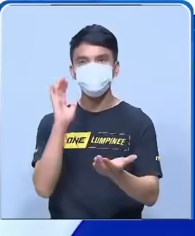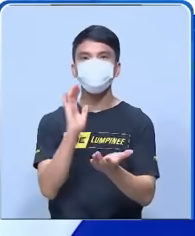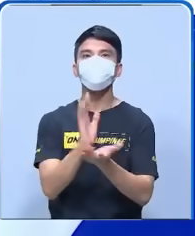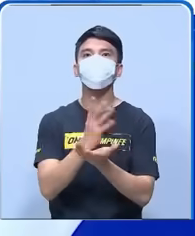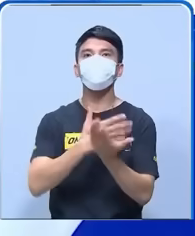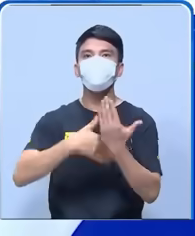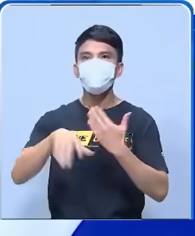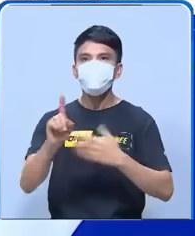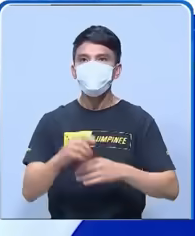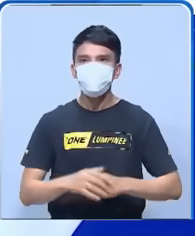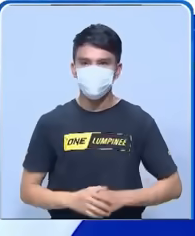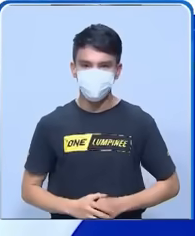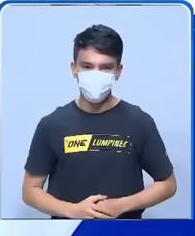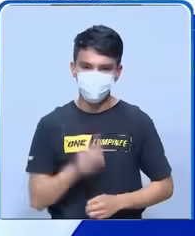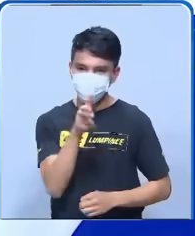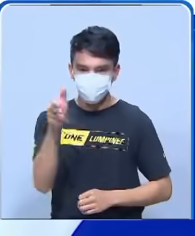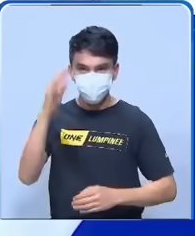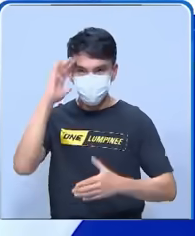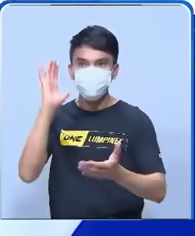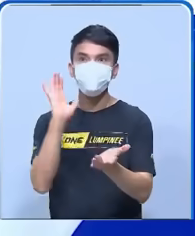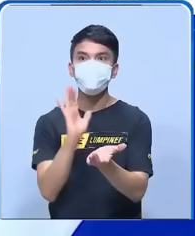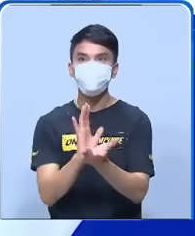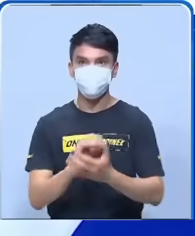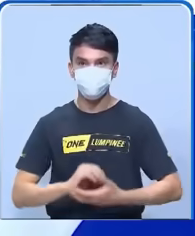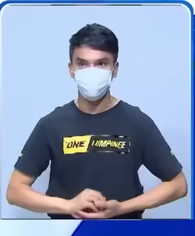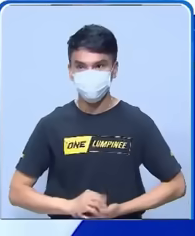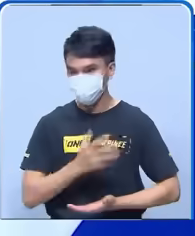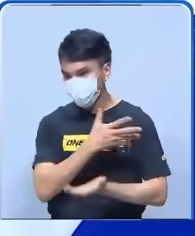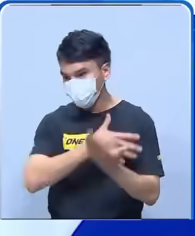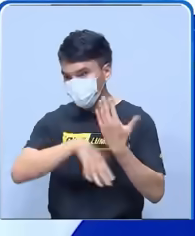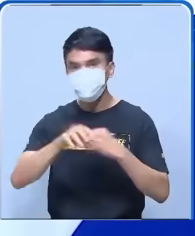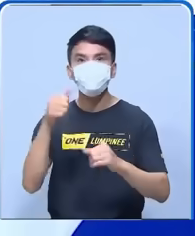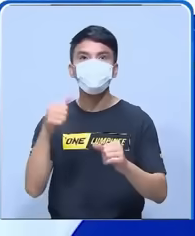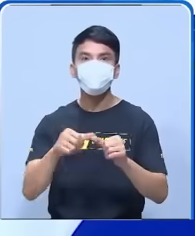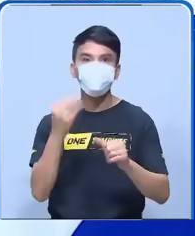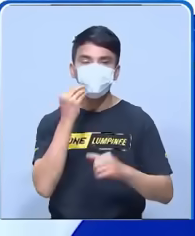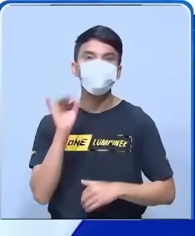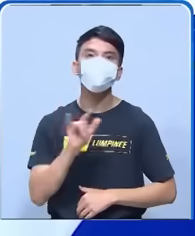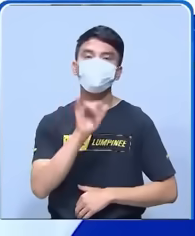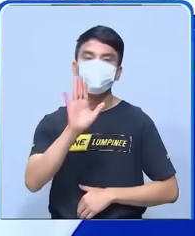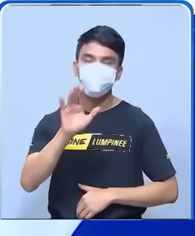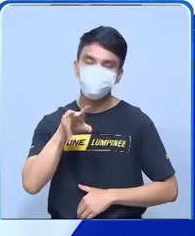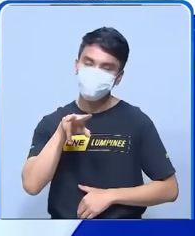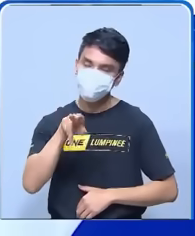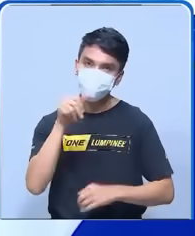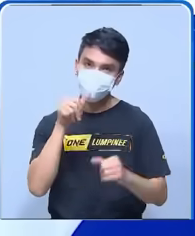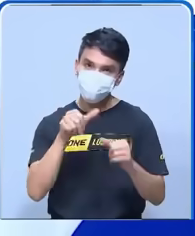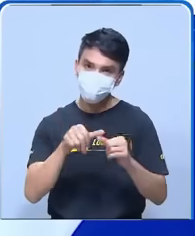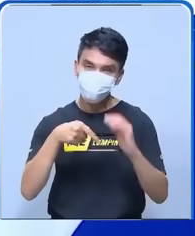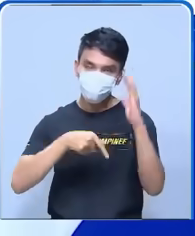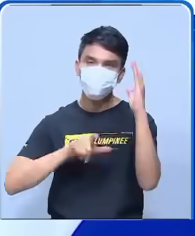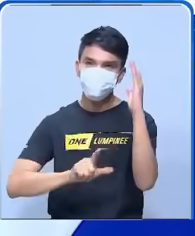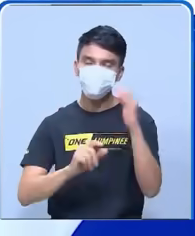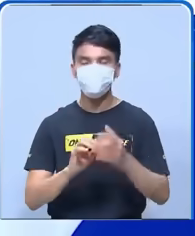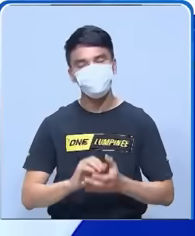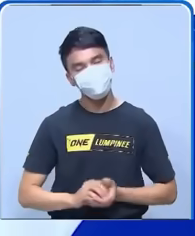ากนั้นค่ะเอาปืนยิงใส่ตำรวจสายตรวจด้วยนะแล้วก็หนีไปกบดานที่บ้านญาติของภรรยาเขาในพื้นที่จังหวัดพัทลุงป